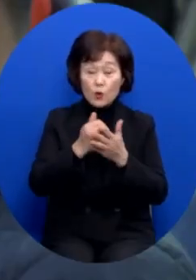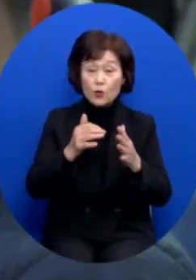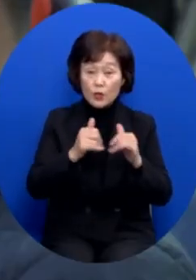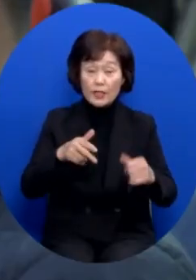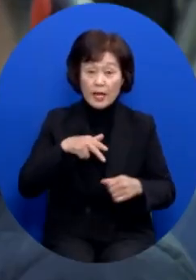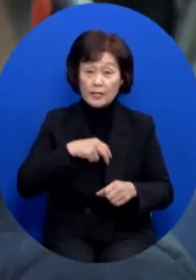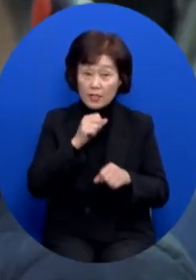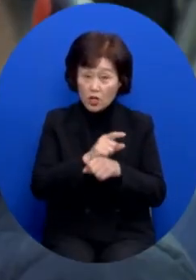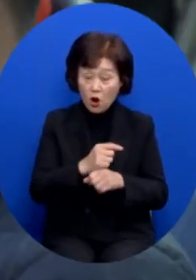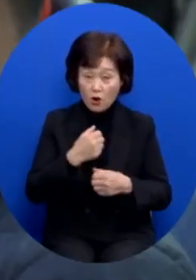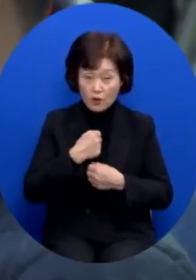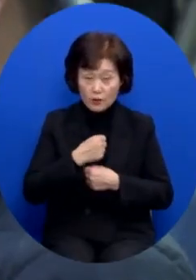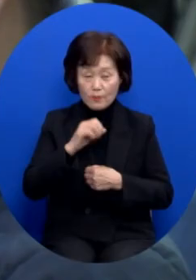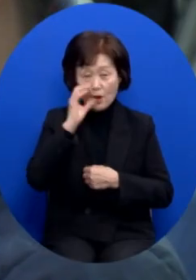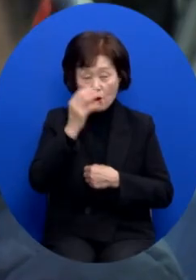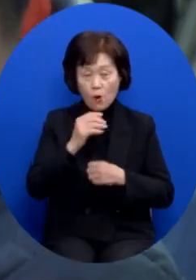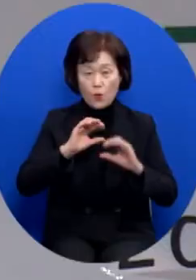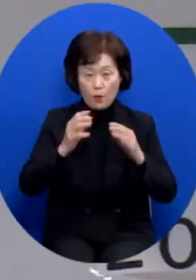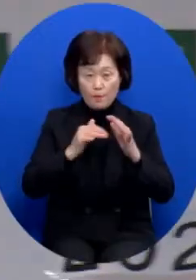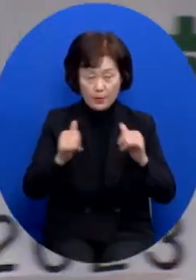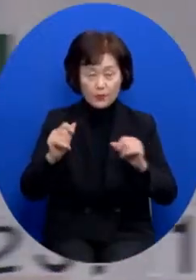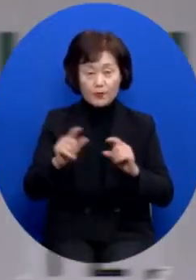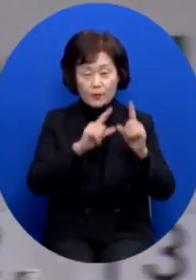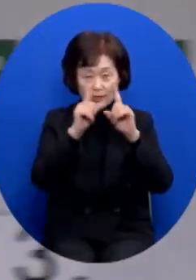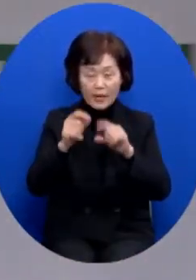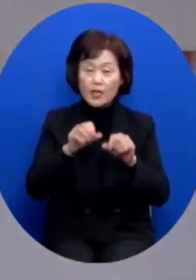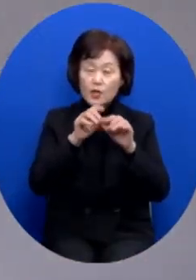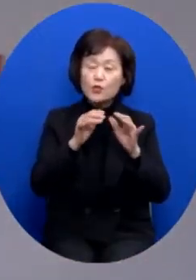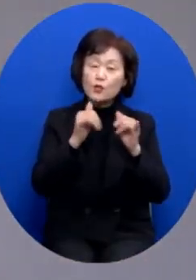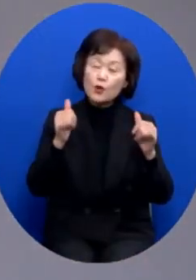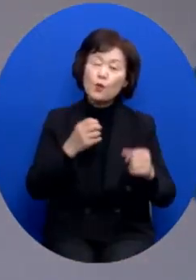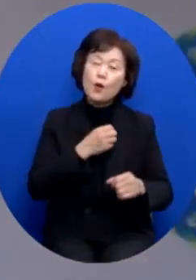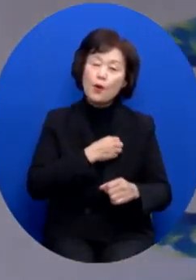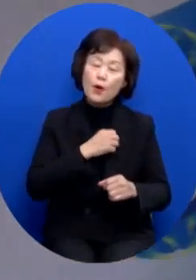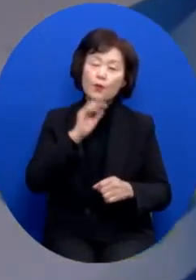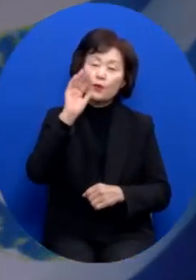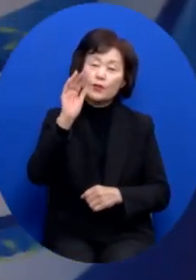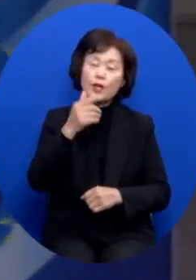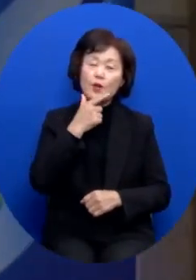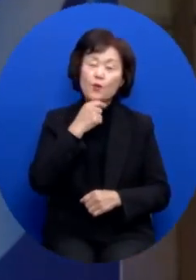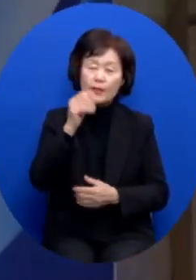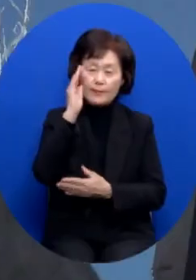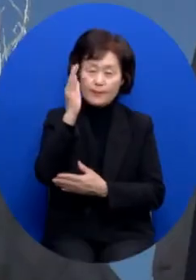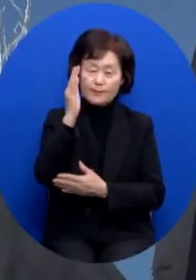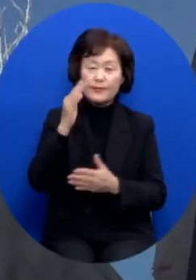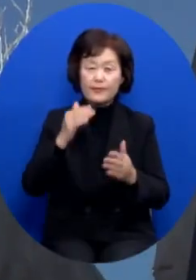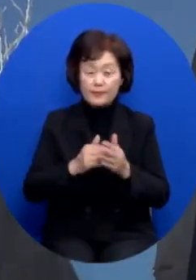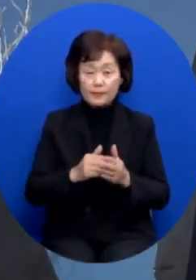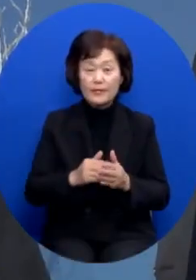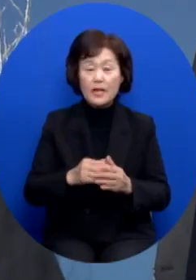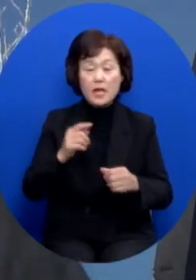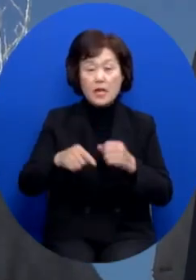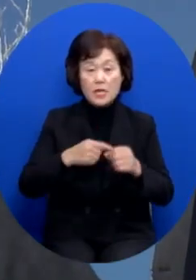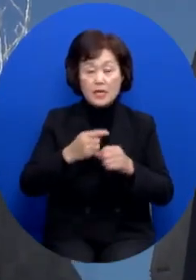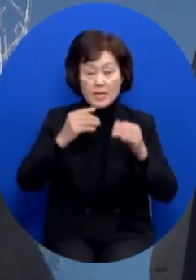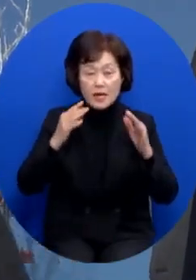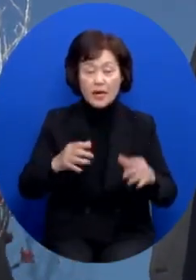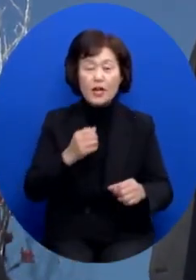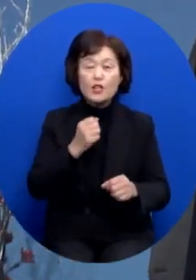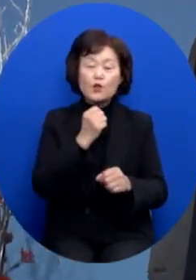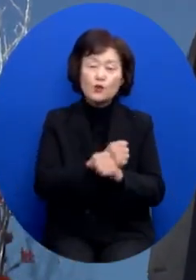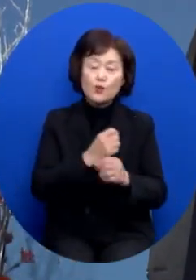정체성을 지키며 거룩한 백성으로 살아가는 선교회 회원들이 되길 바란다고 권면했습니다. 이어 한 해 동안 수고한